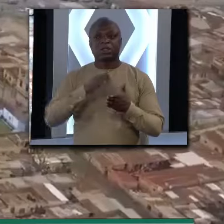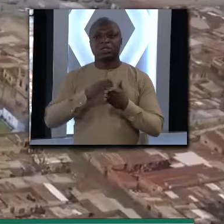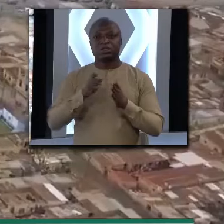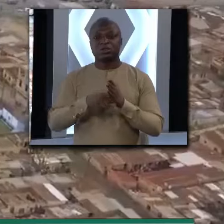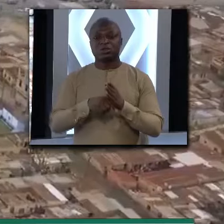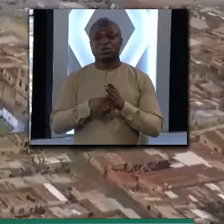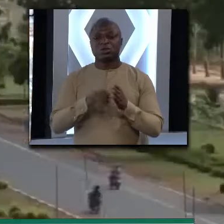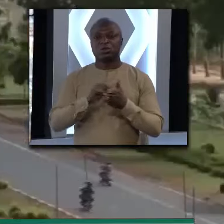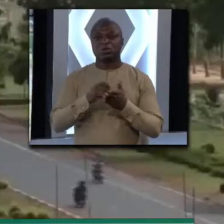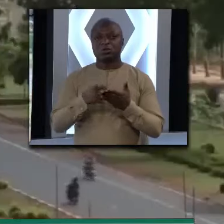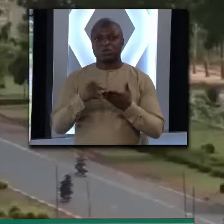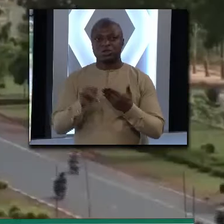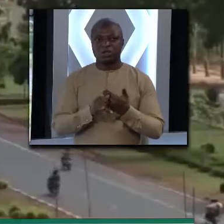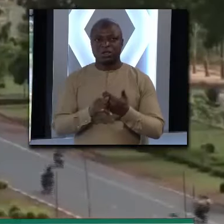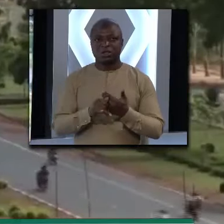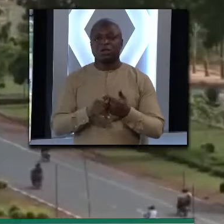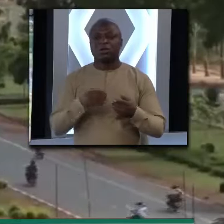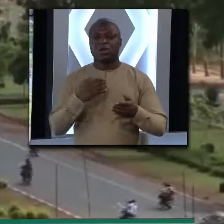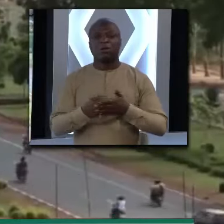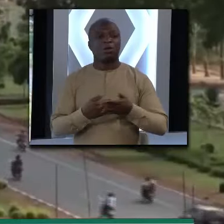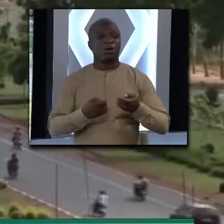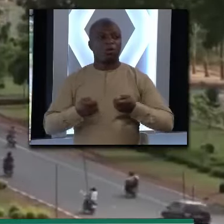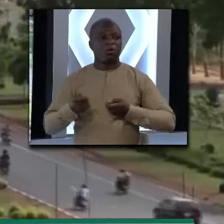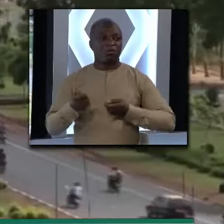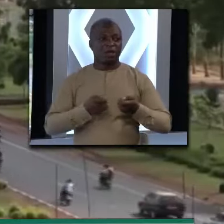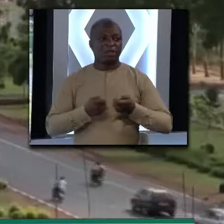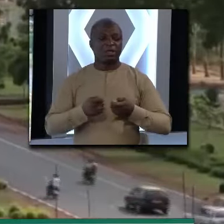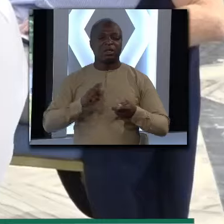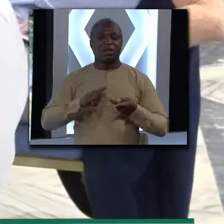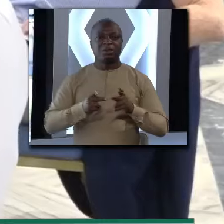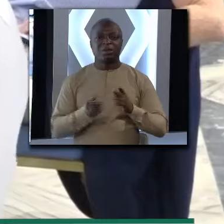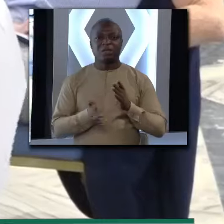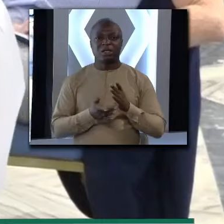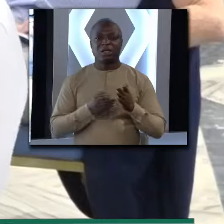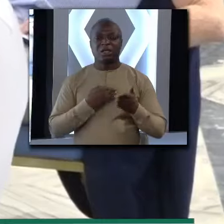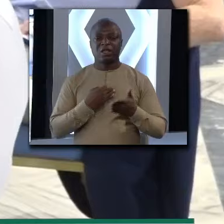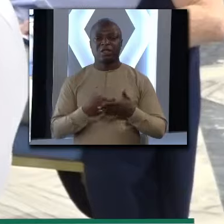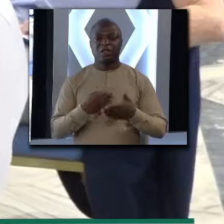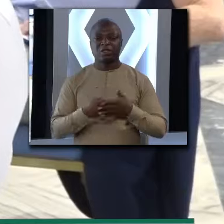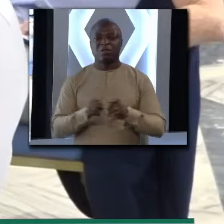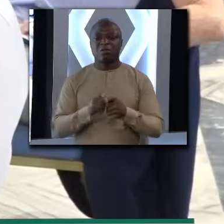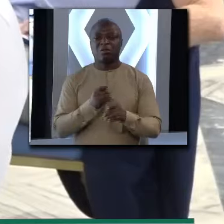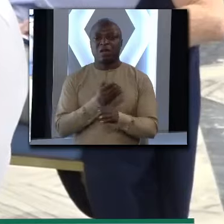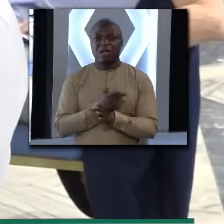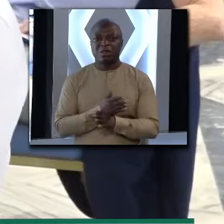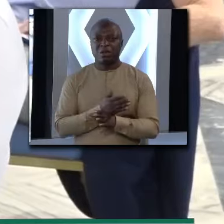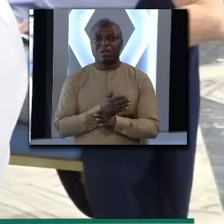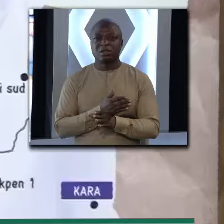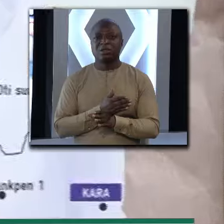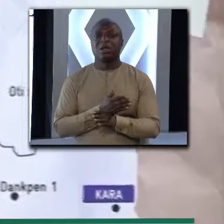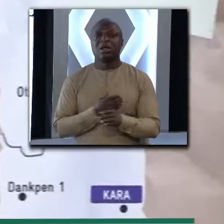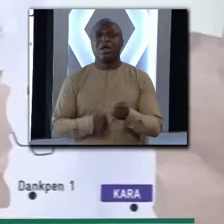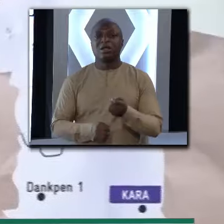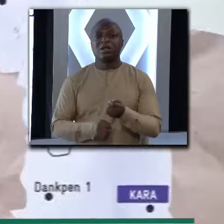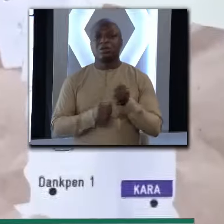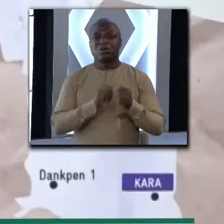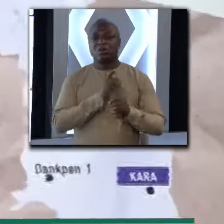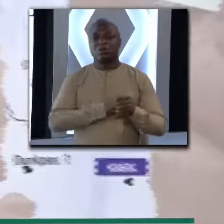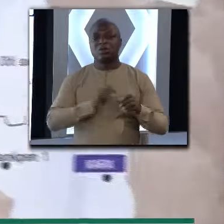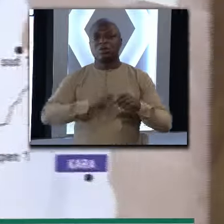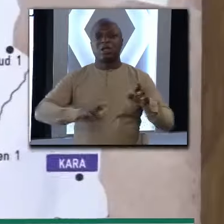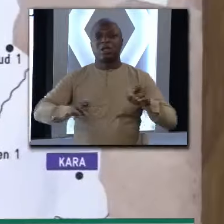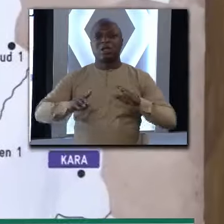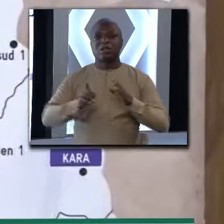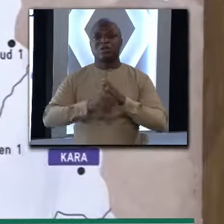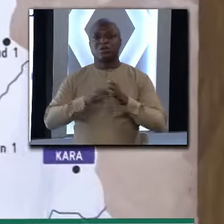être synonyme de bonne gouvernance. Des partenaires techniques et financiers comme l'Allemagne assistent le Togo dans la